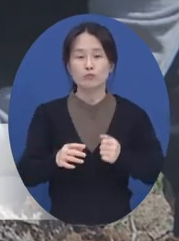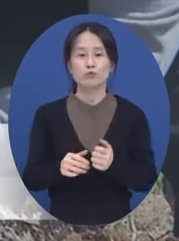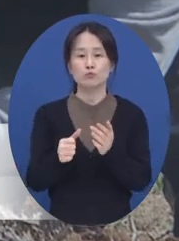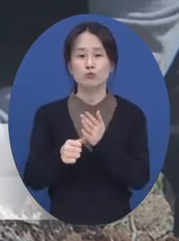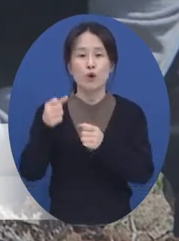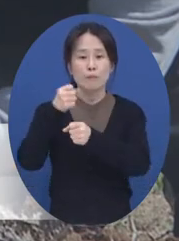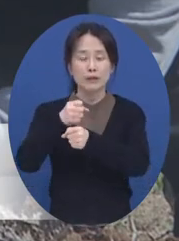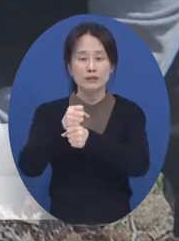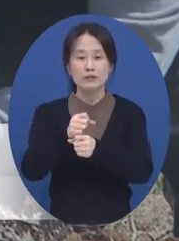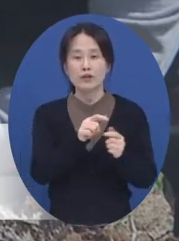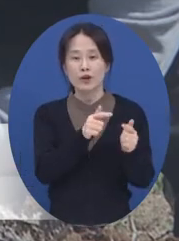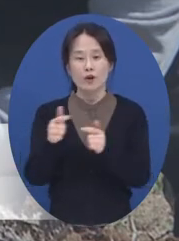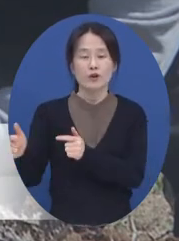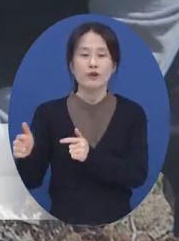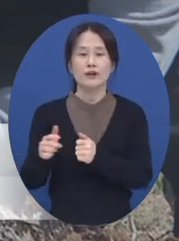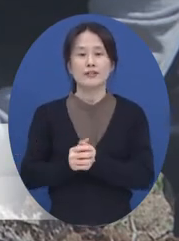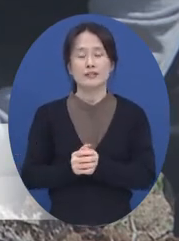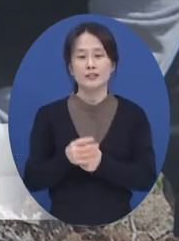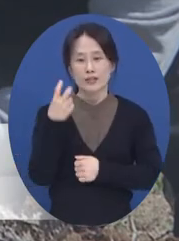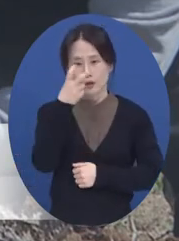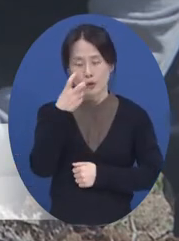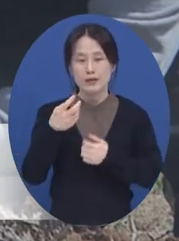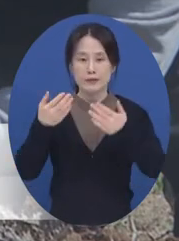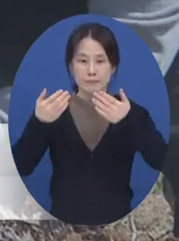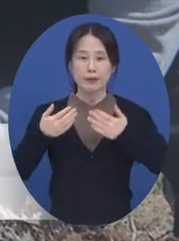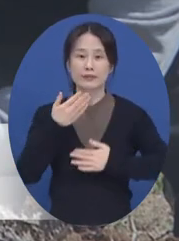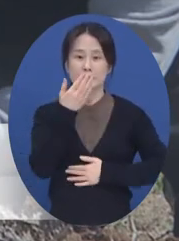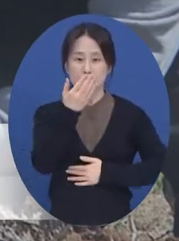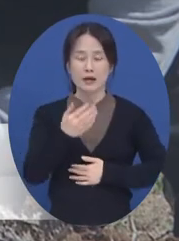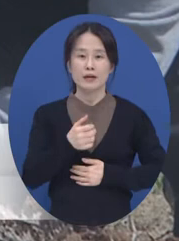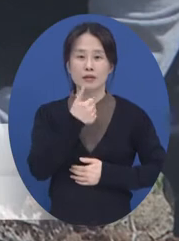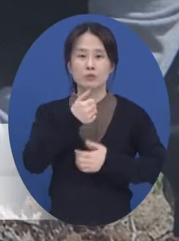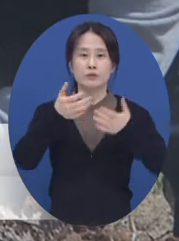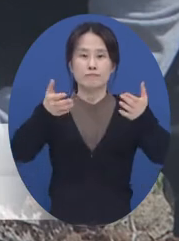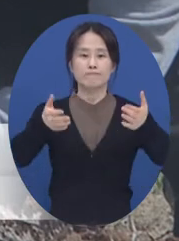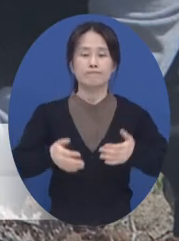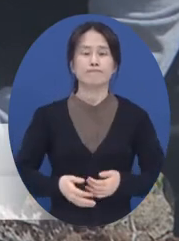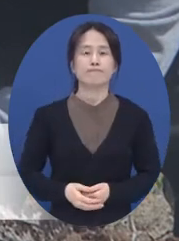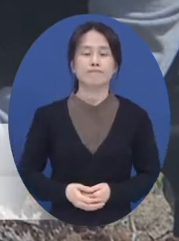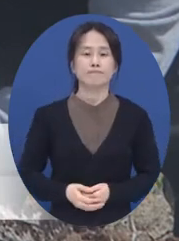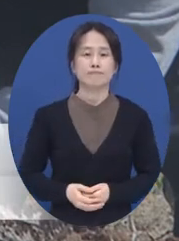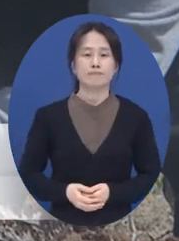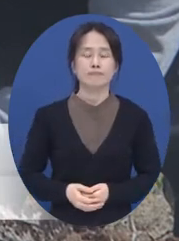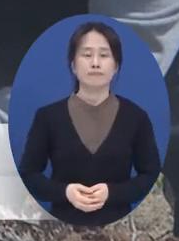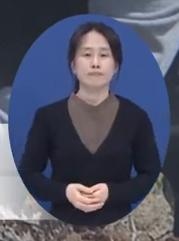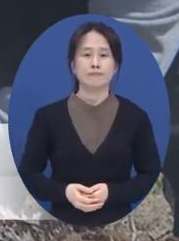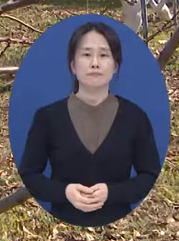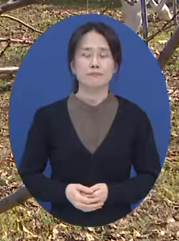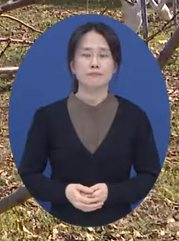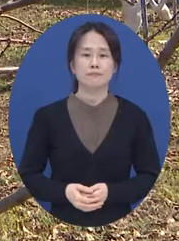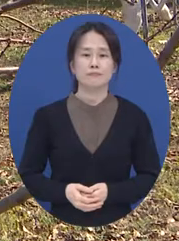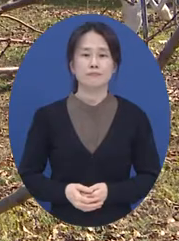농산물 가공까지 다양한 분야의 관리를 받을 수 있습니다. 구영슬 기자가 현장 취재했습니다.